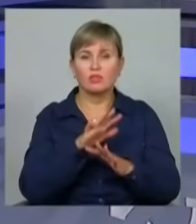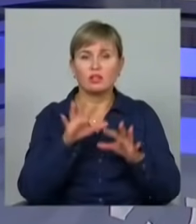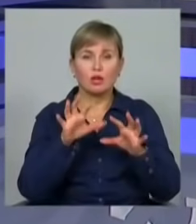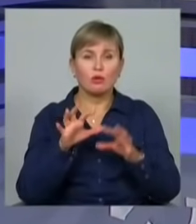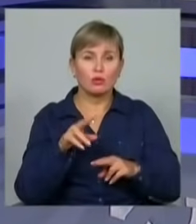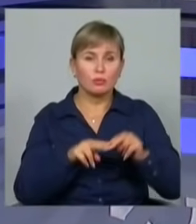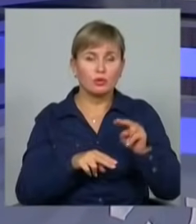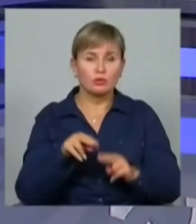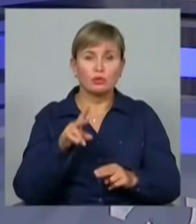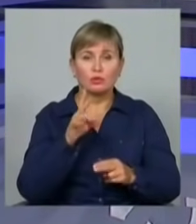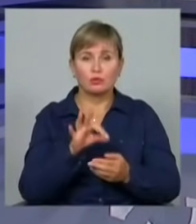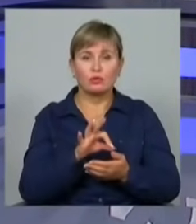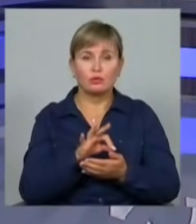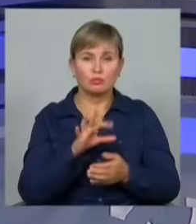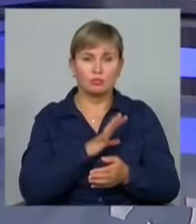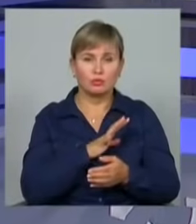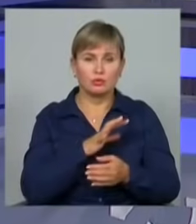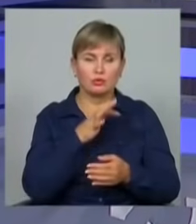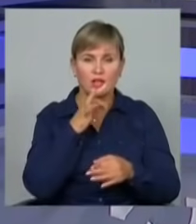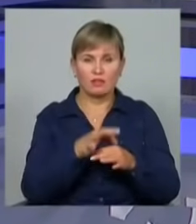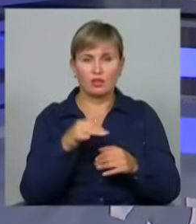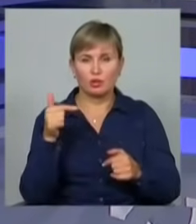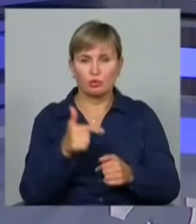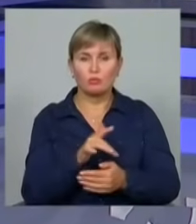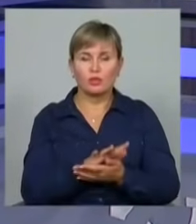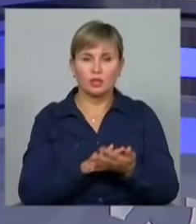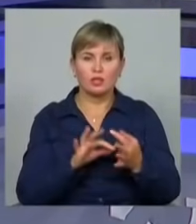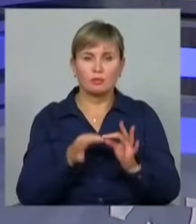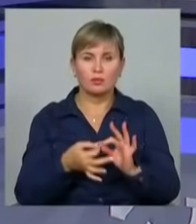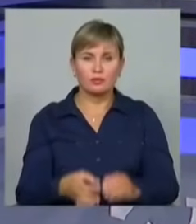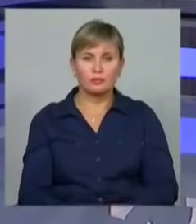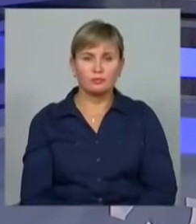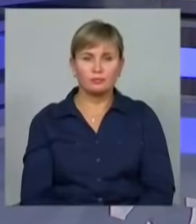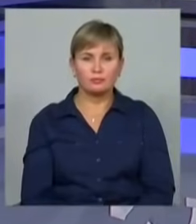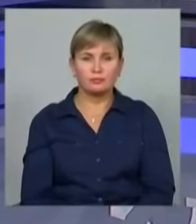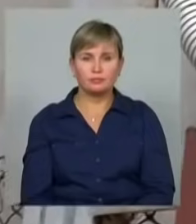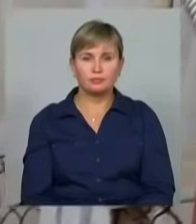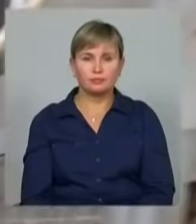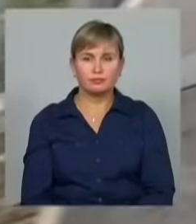дому. Однако последовал жесткий ответ. Все подробности у Ануара Амангельдинова.